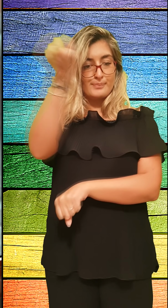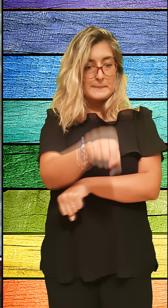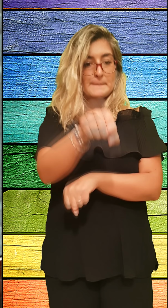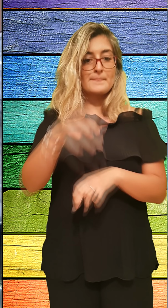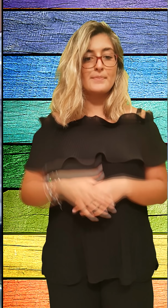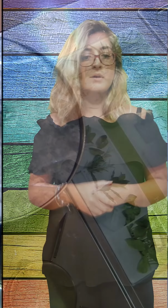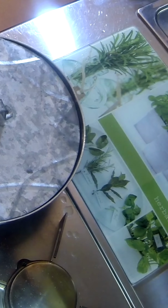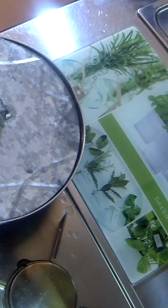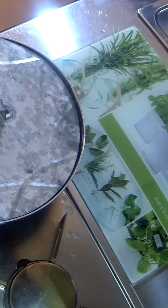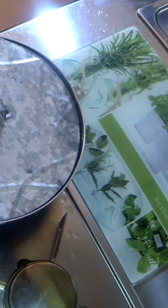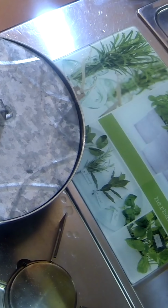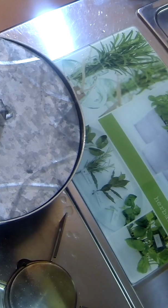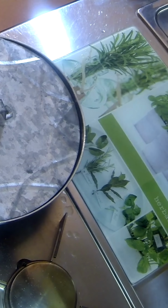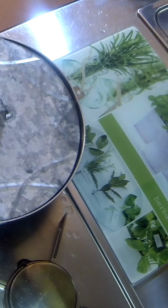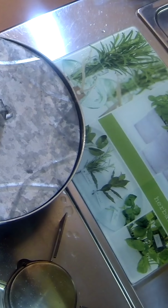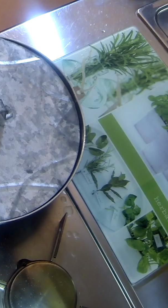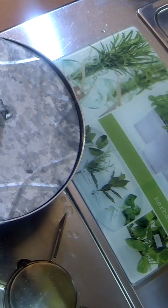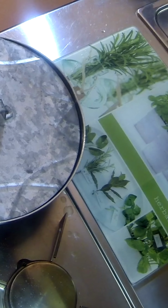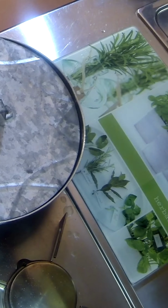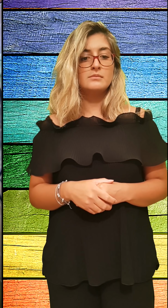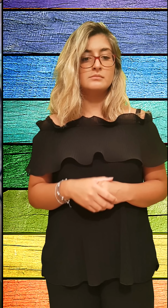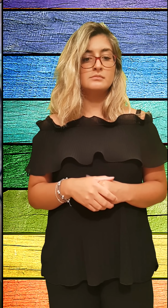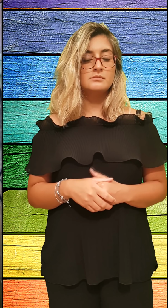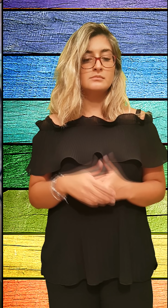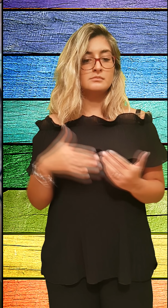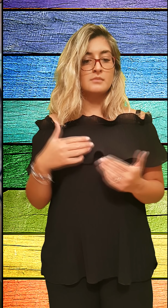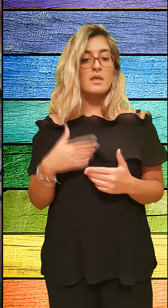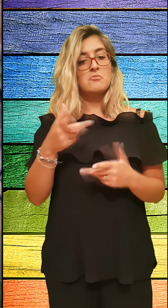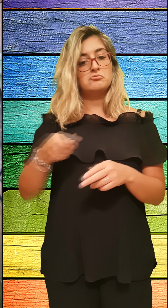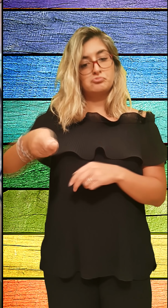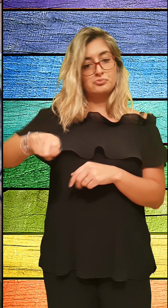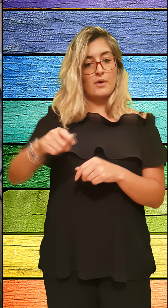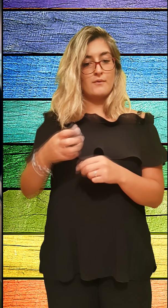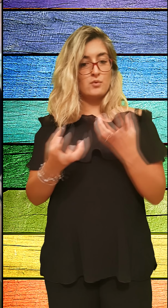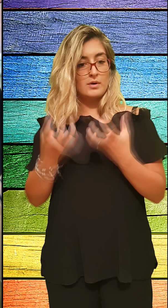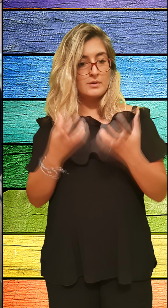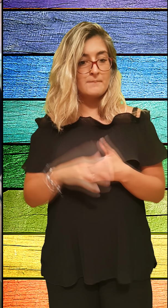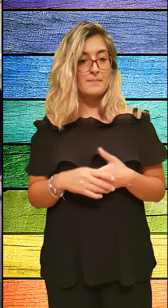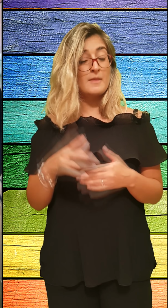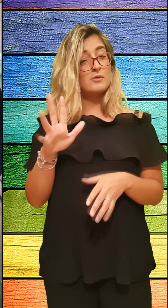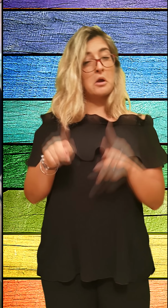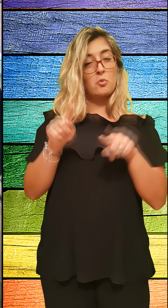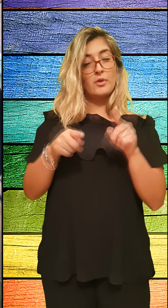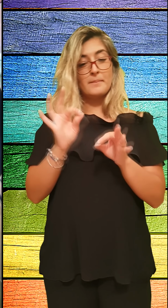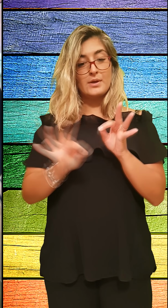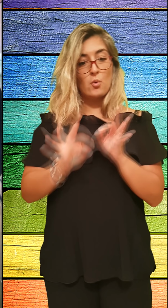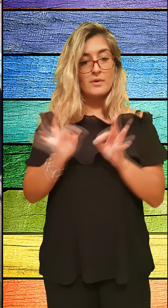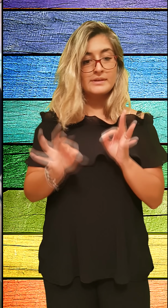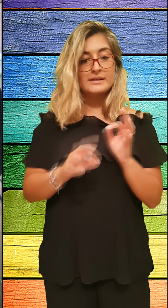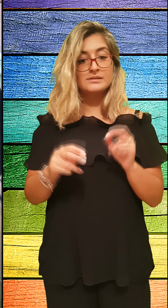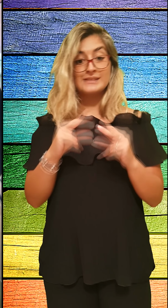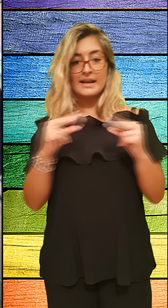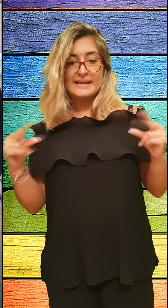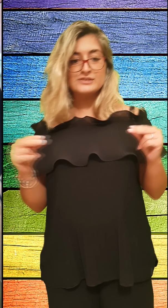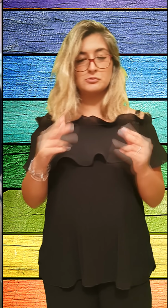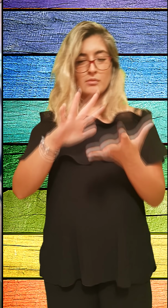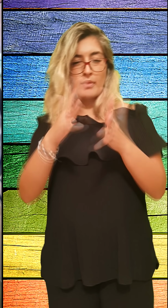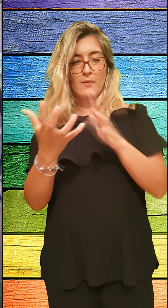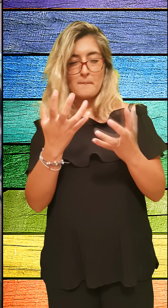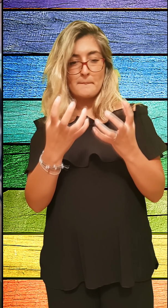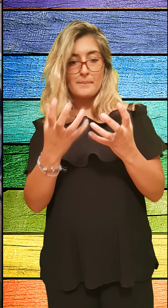Tappiamo, se non fa un casino nell'altro mondo, l'abbassiamo leggermente. Ultimi minuti per far proprio rosolare la